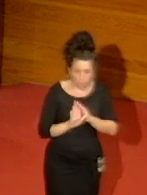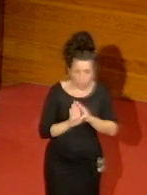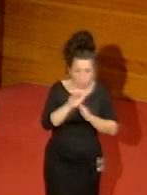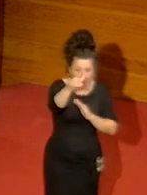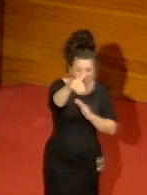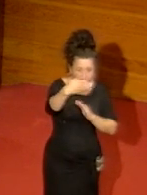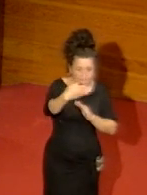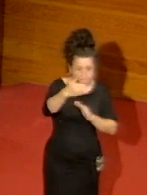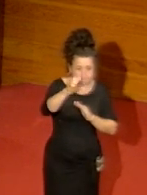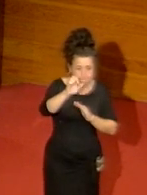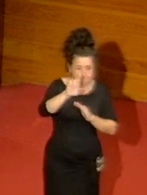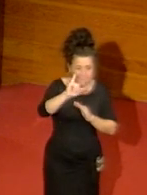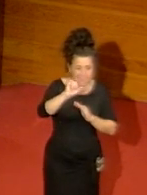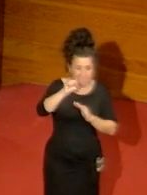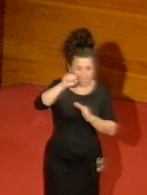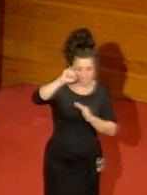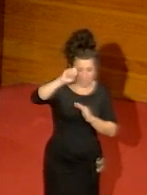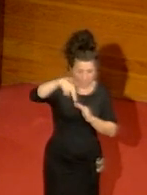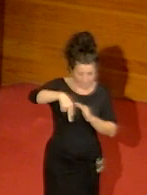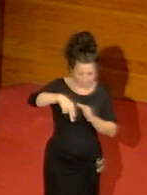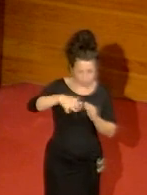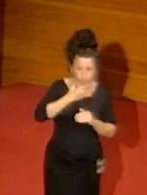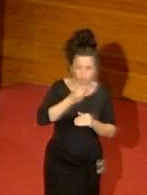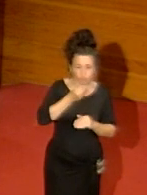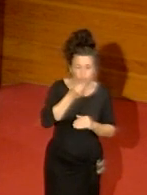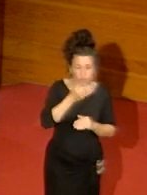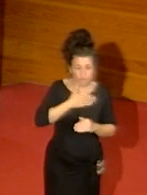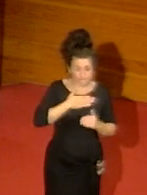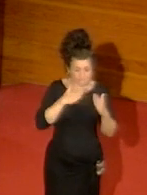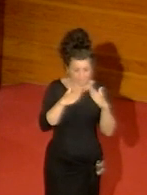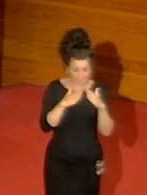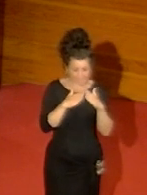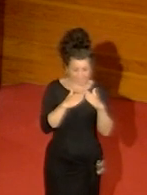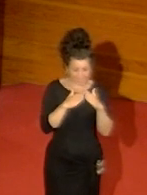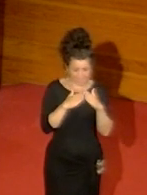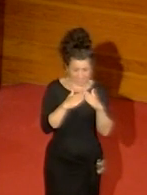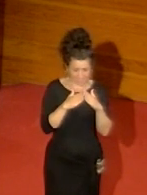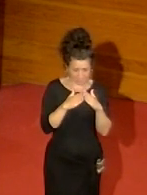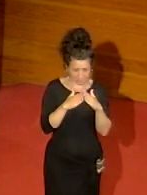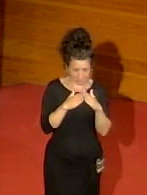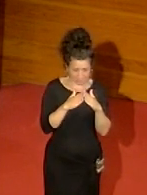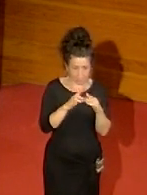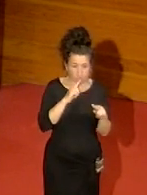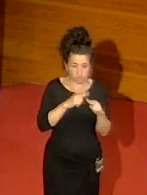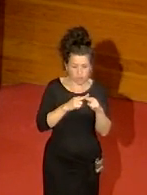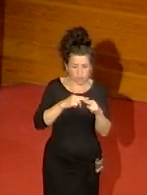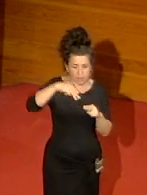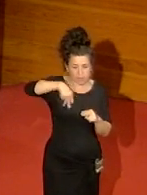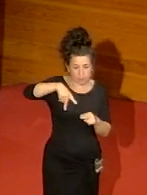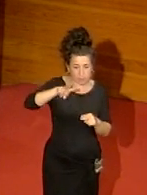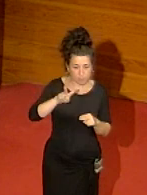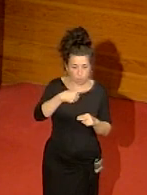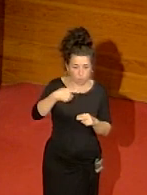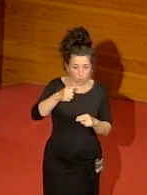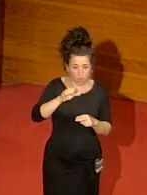mendi ederra, eta nire etxea da Muganea, deitzen da, Muganea, eta da, ba,